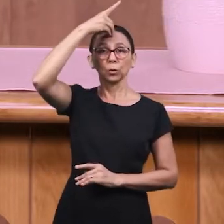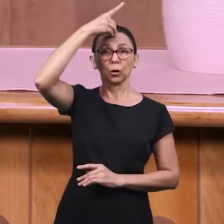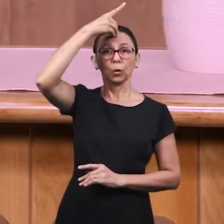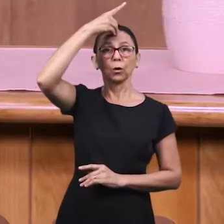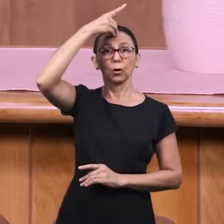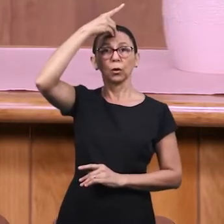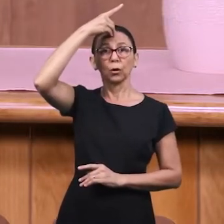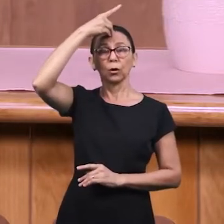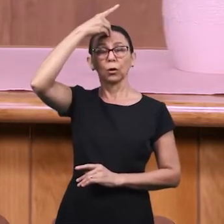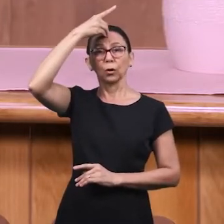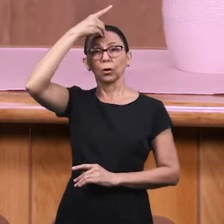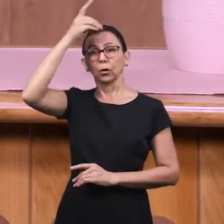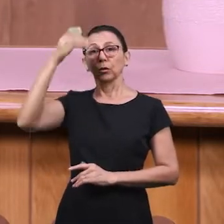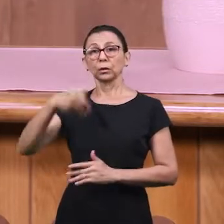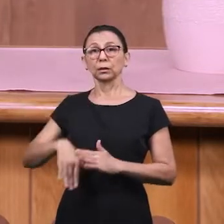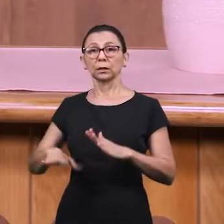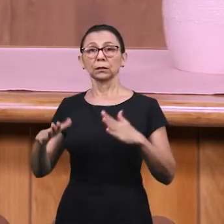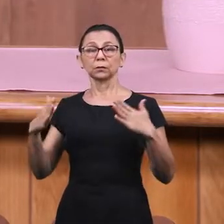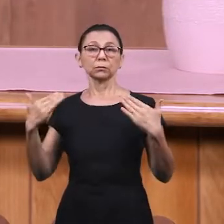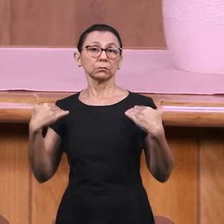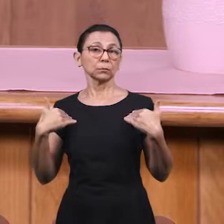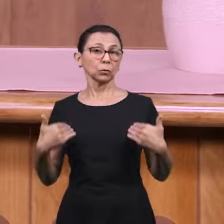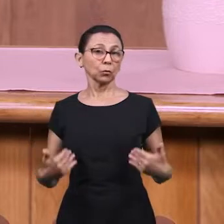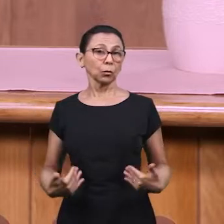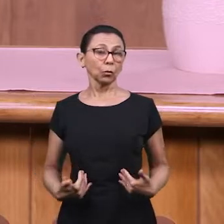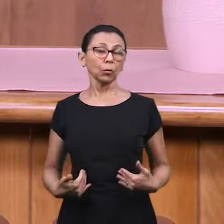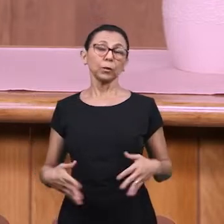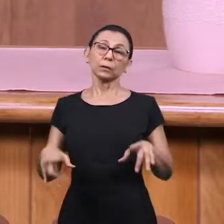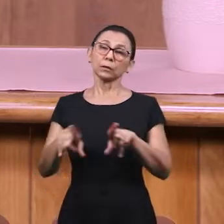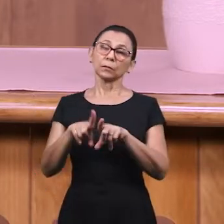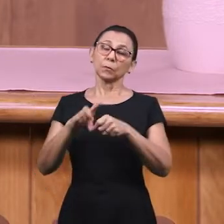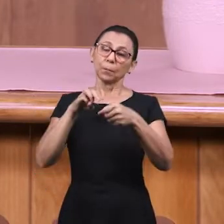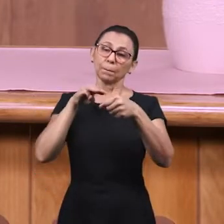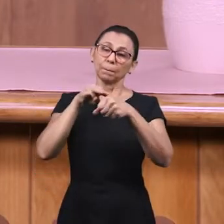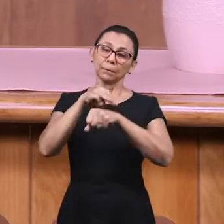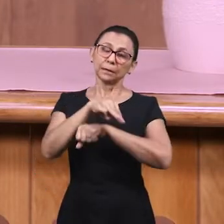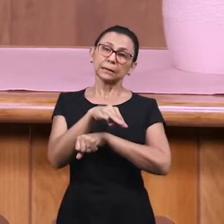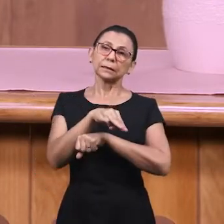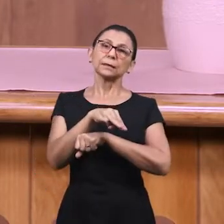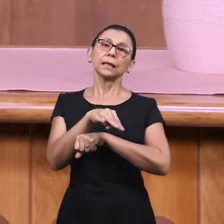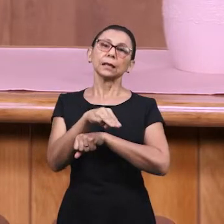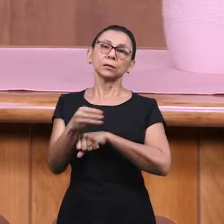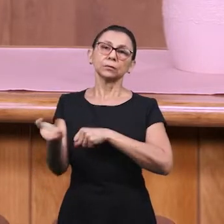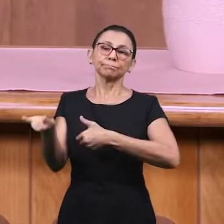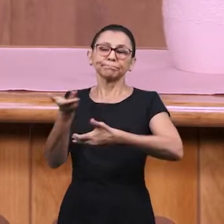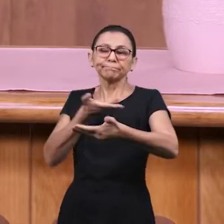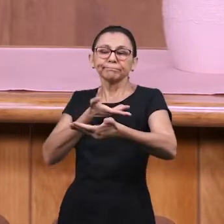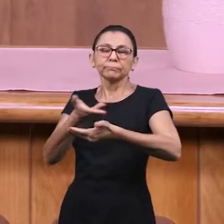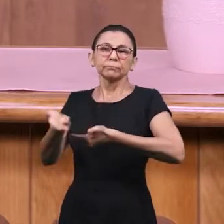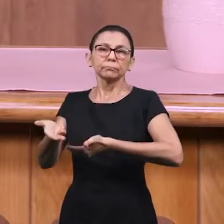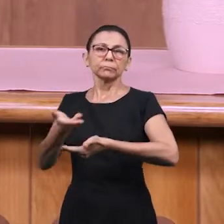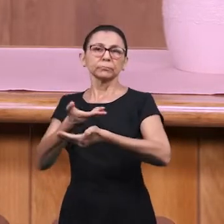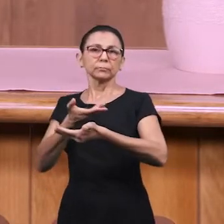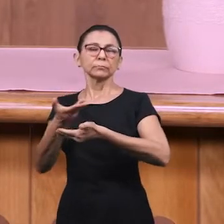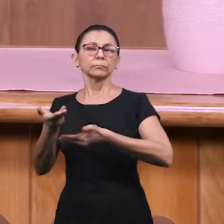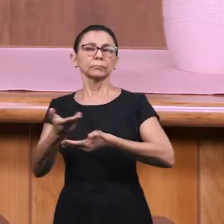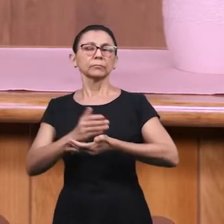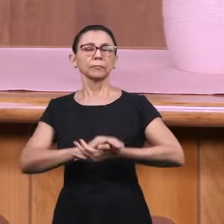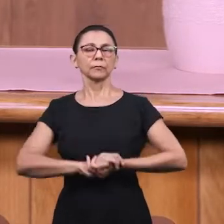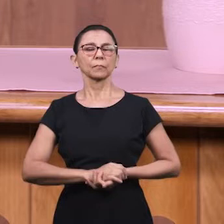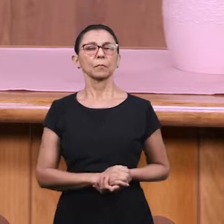переживаниями духовных даров, как и служителя, которые были